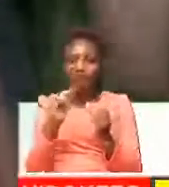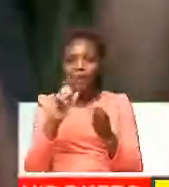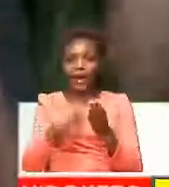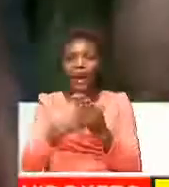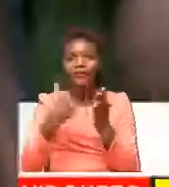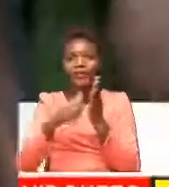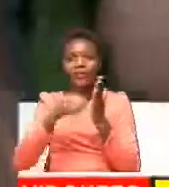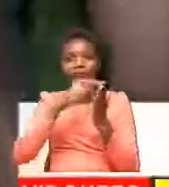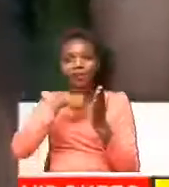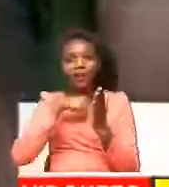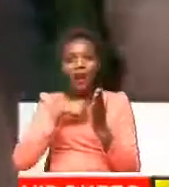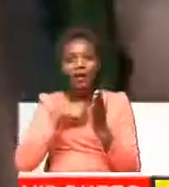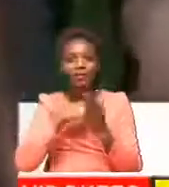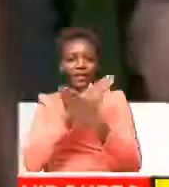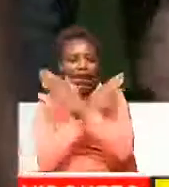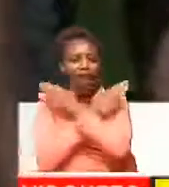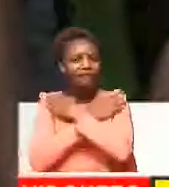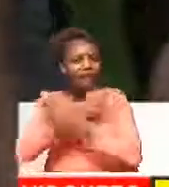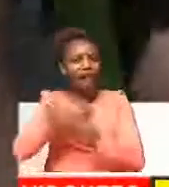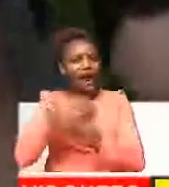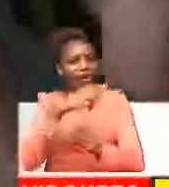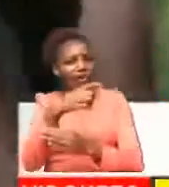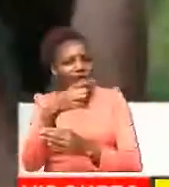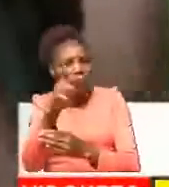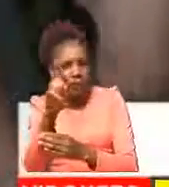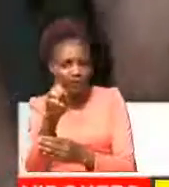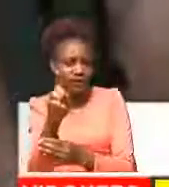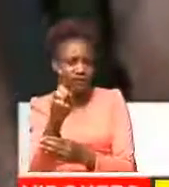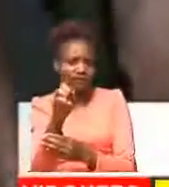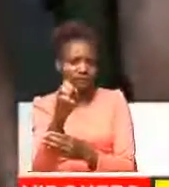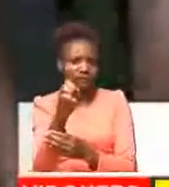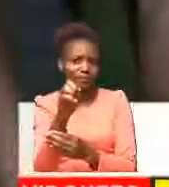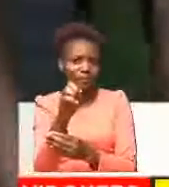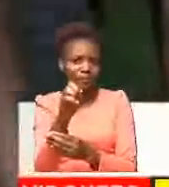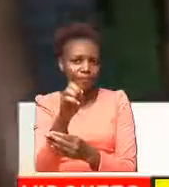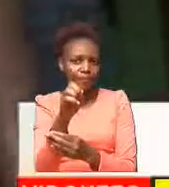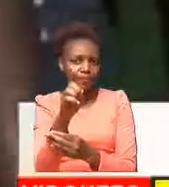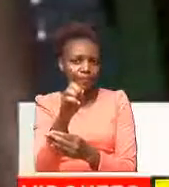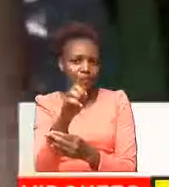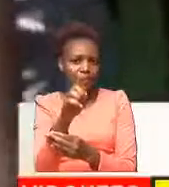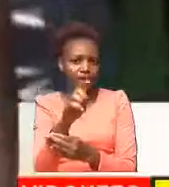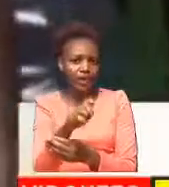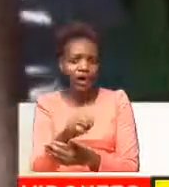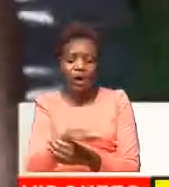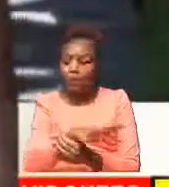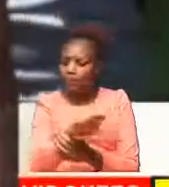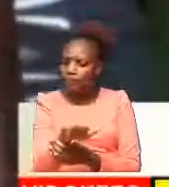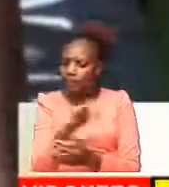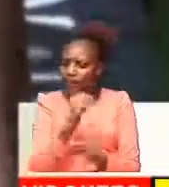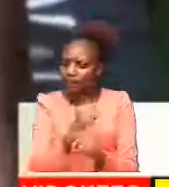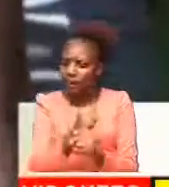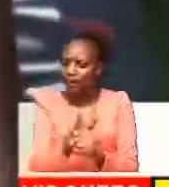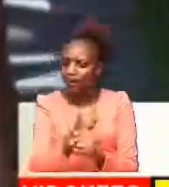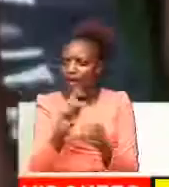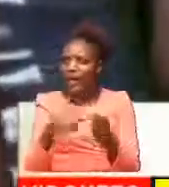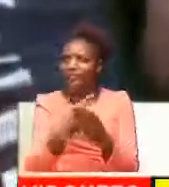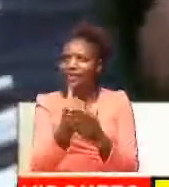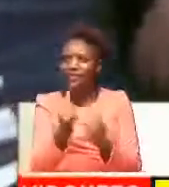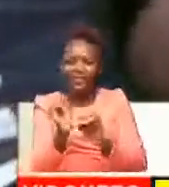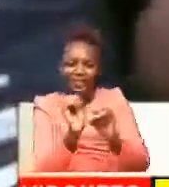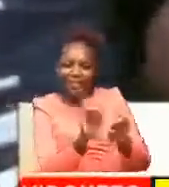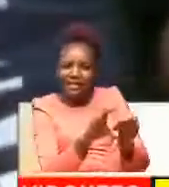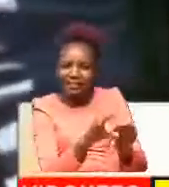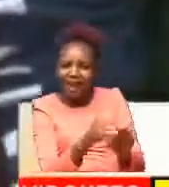ni ndugu yetu jana alienda kutolewa mahali anakaa, anapiganga chakula. Wanamtoa ameacha chakula yake kwa